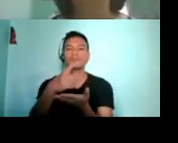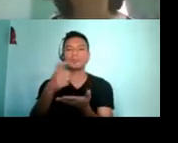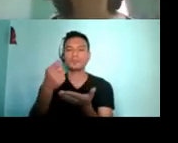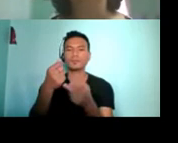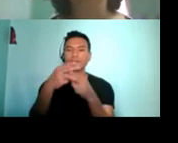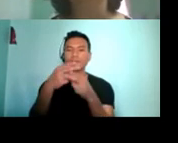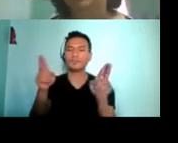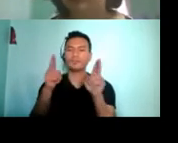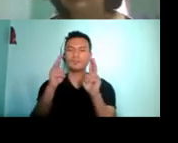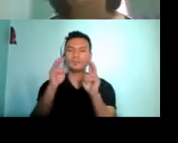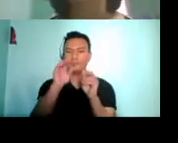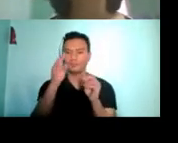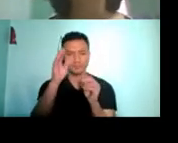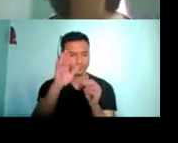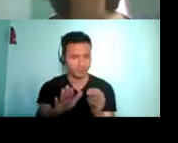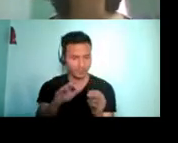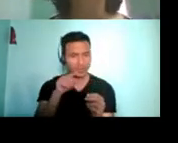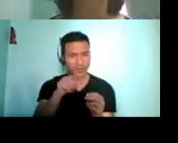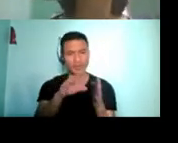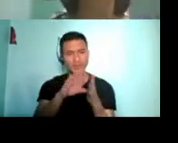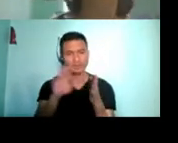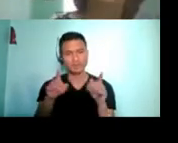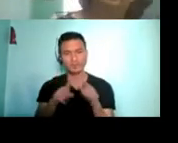प्रदान गरिसकेको रहेको छ, यहाँनिर पनि हामीले